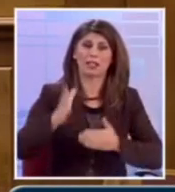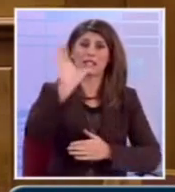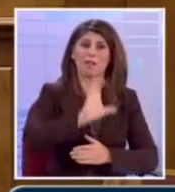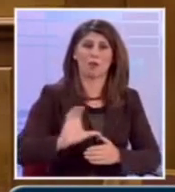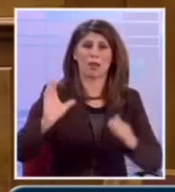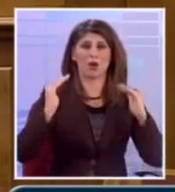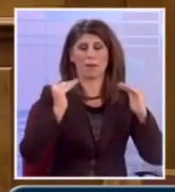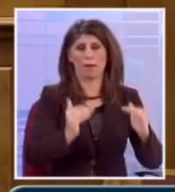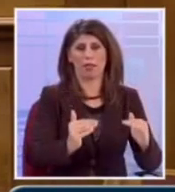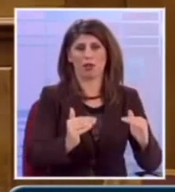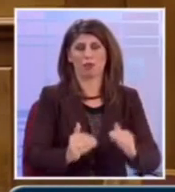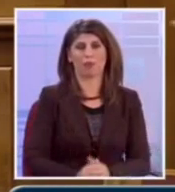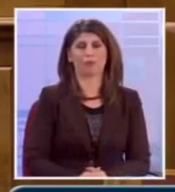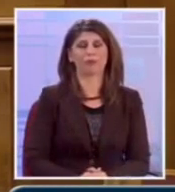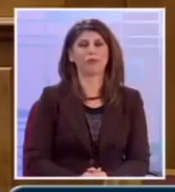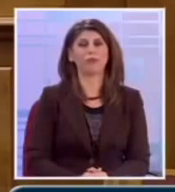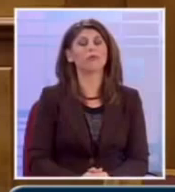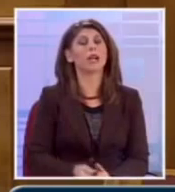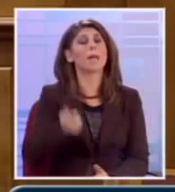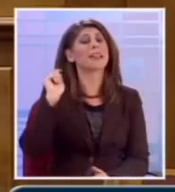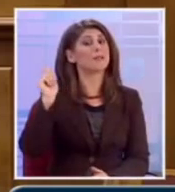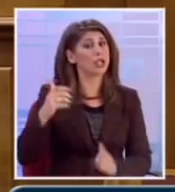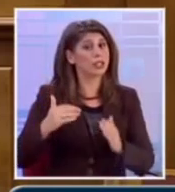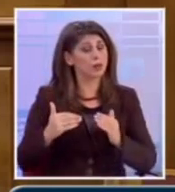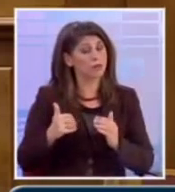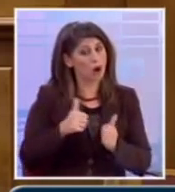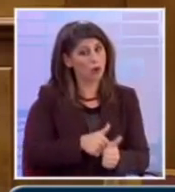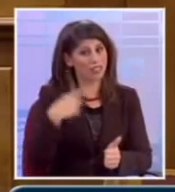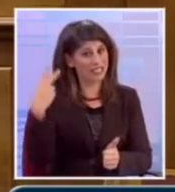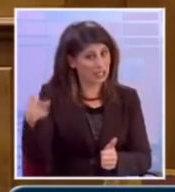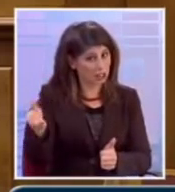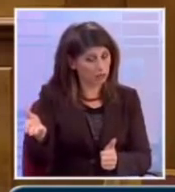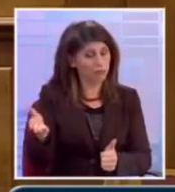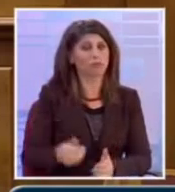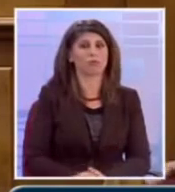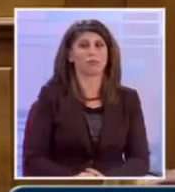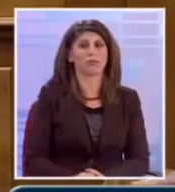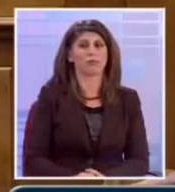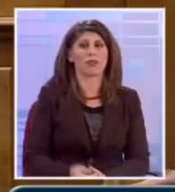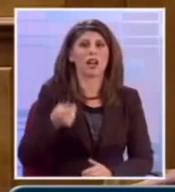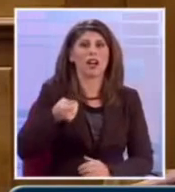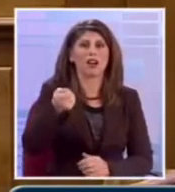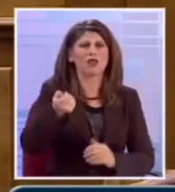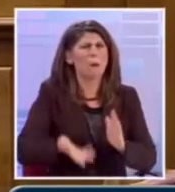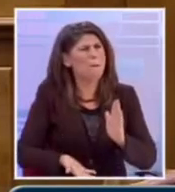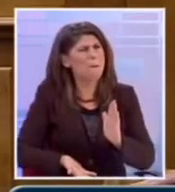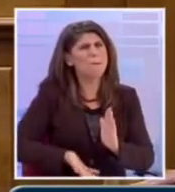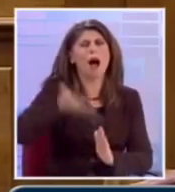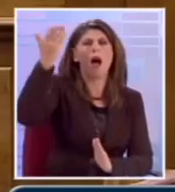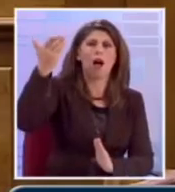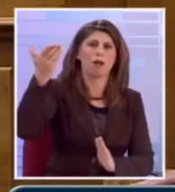επίπεδο. Με την πολιτική που ακολουθήσατε, το χρέος έχει ήδη εκτιναχθεί.